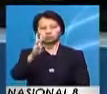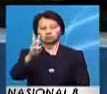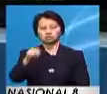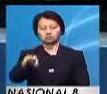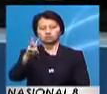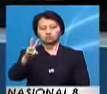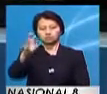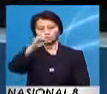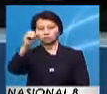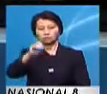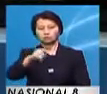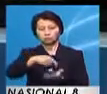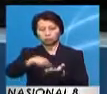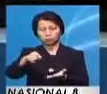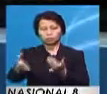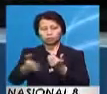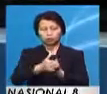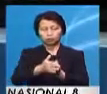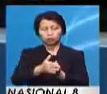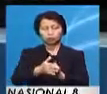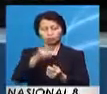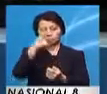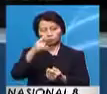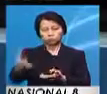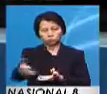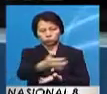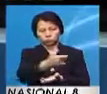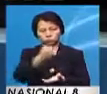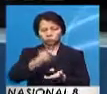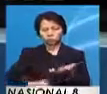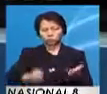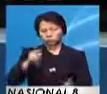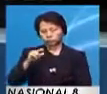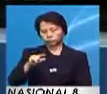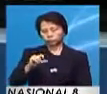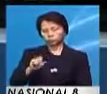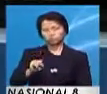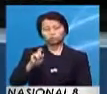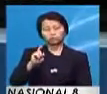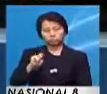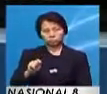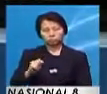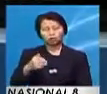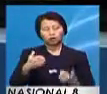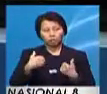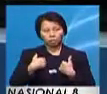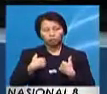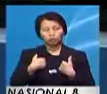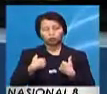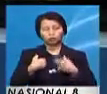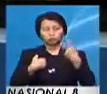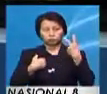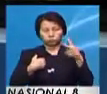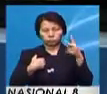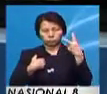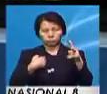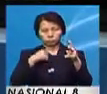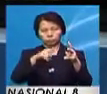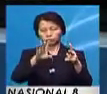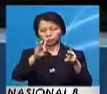66.6% dengan tuntutan bayaran balik yang telah dibayar bagi kutipan cukai barang dan perkhidmatan GST adalah sebanyak